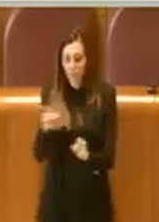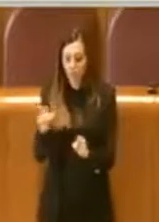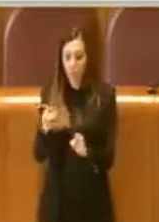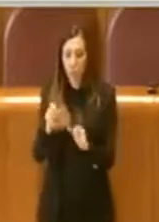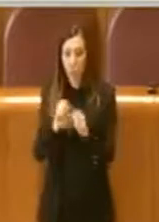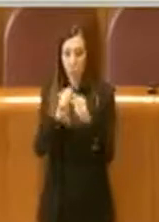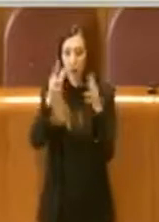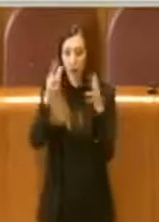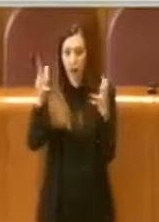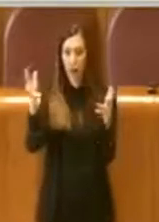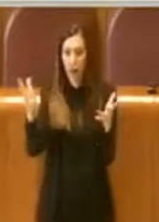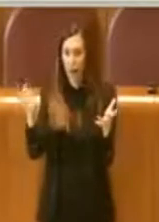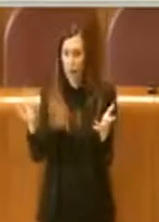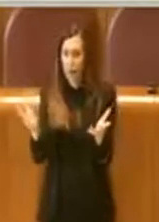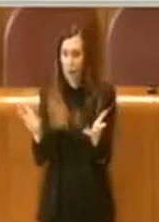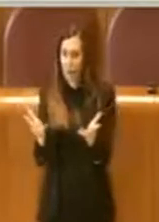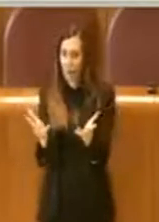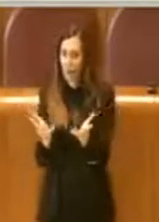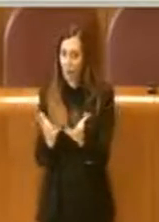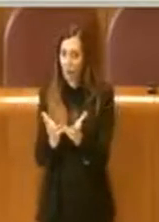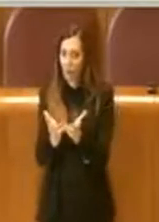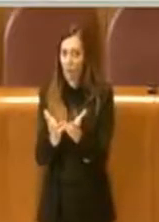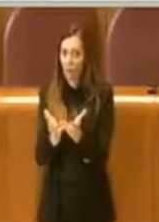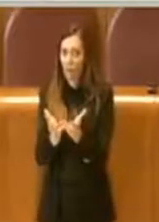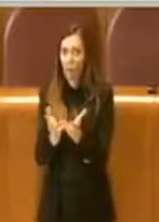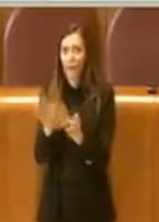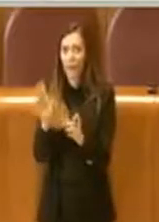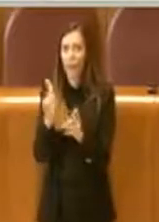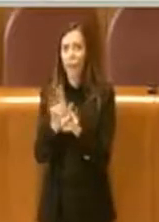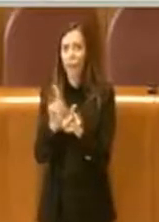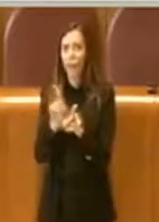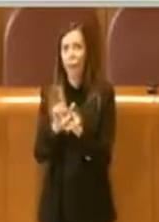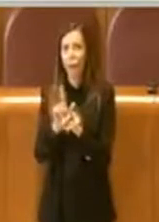ha fatto calare il sipario,